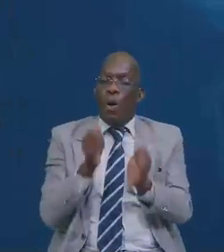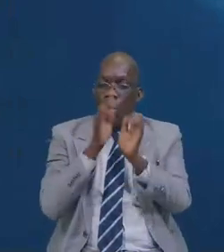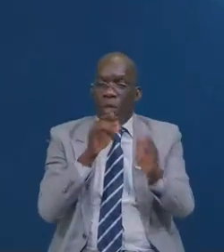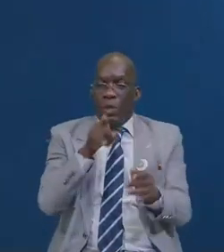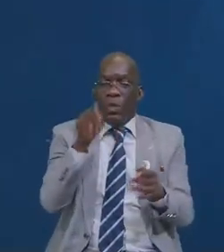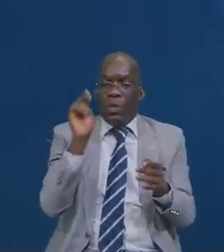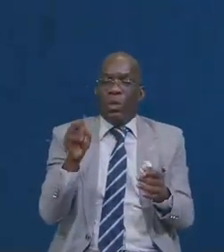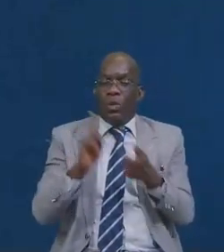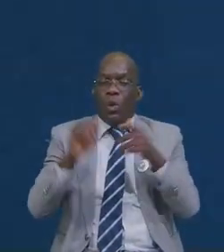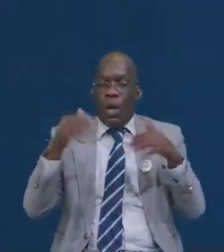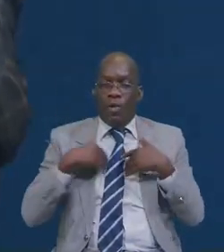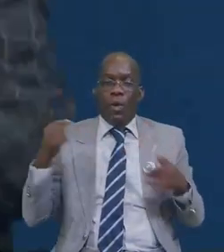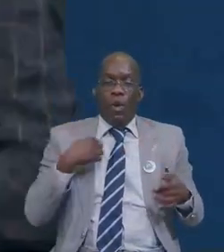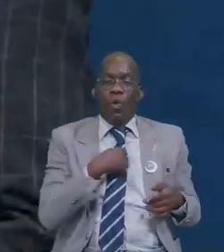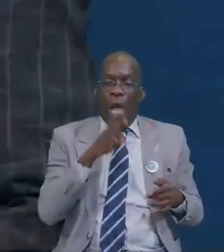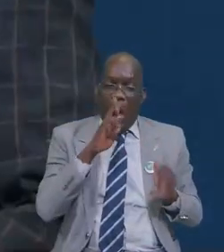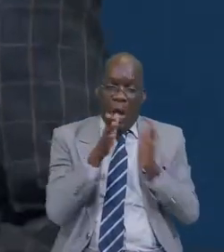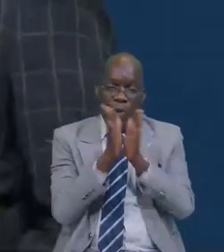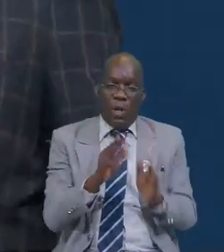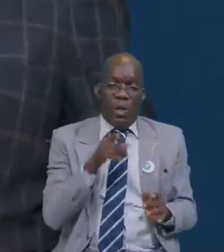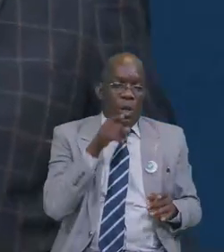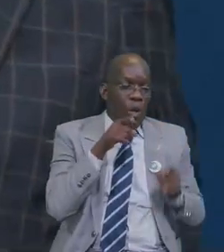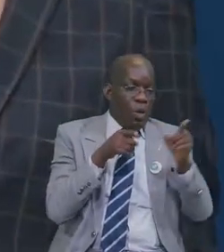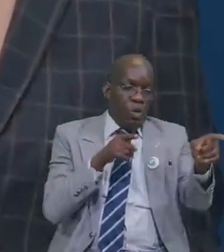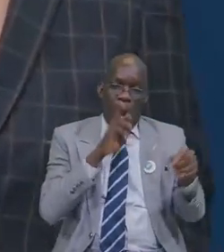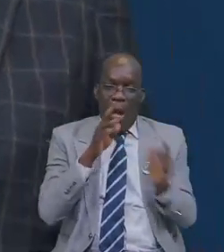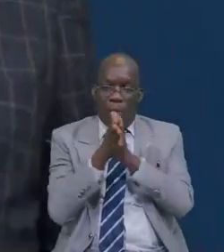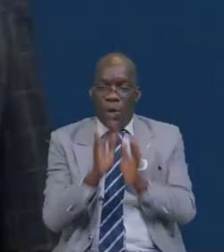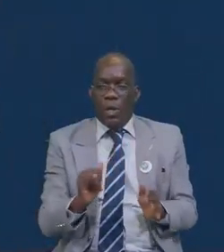Toute bénédiction, tu pries, il prie,